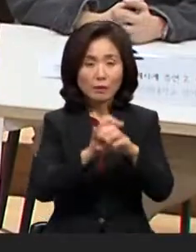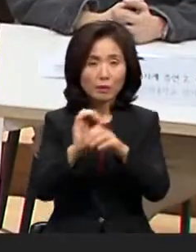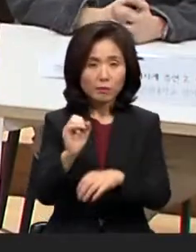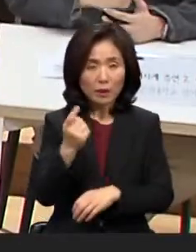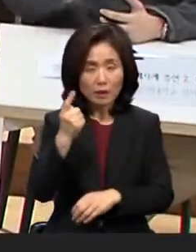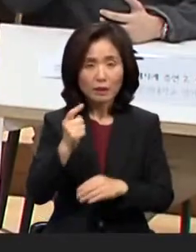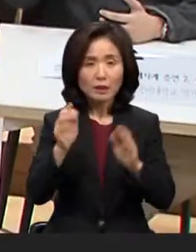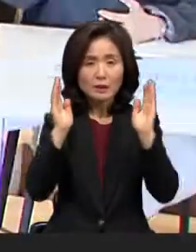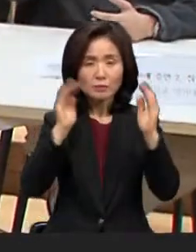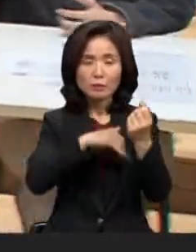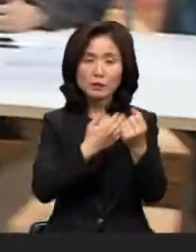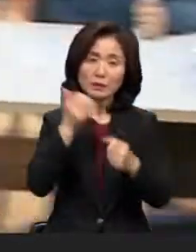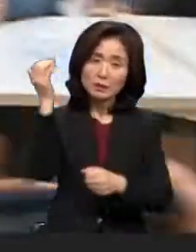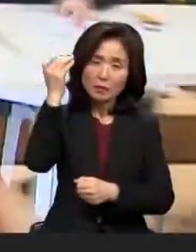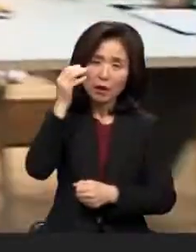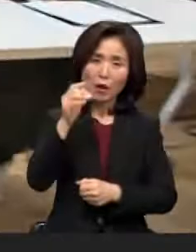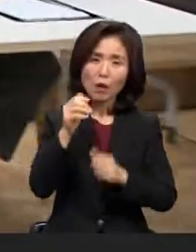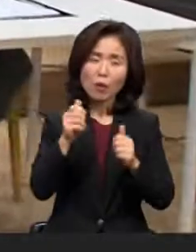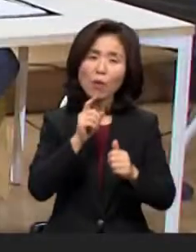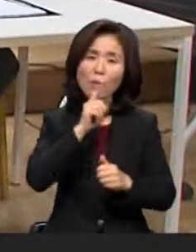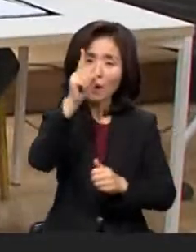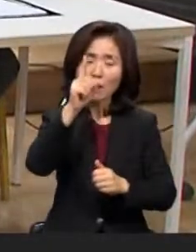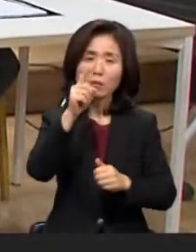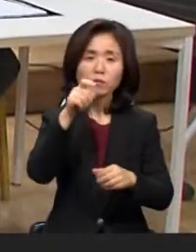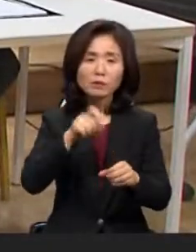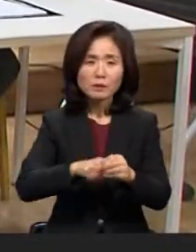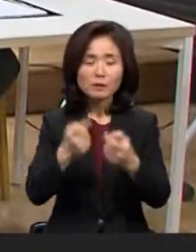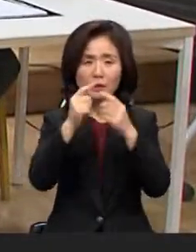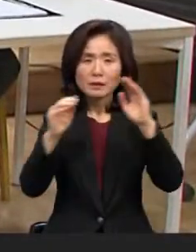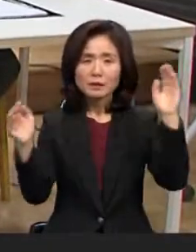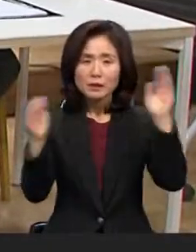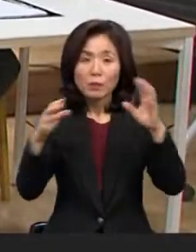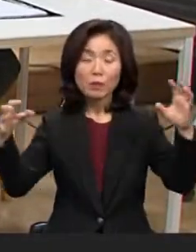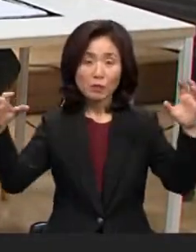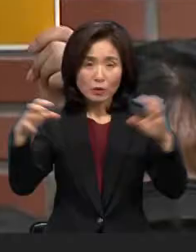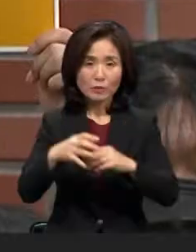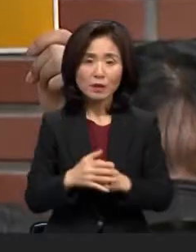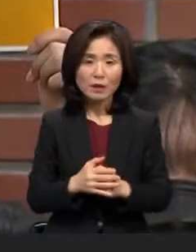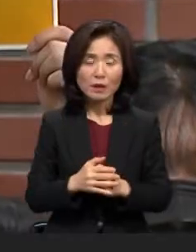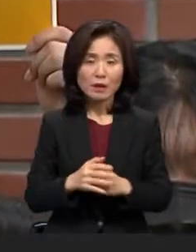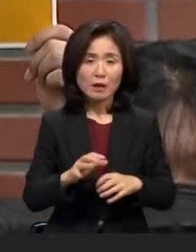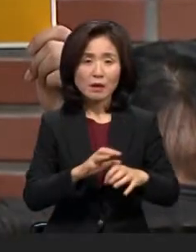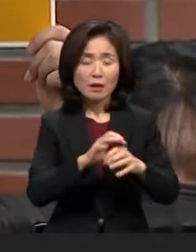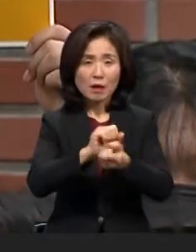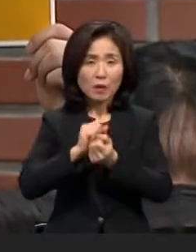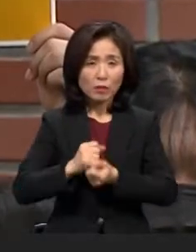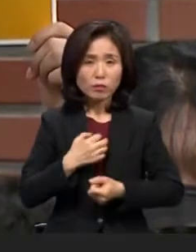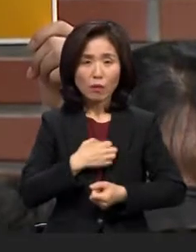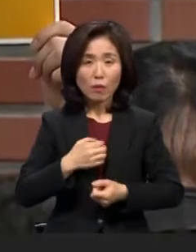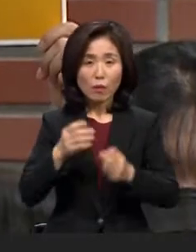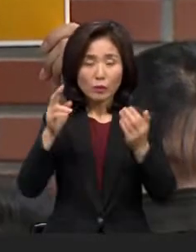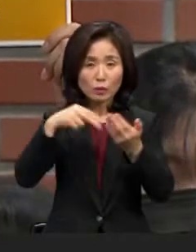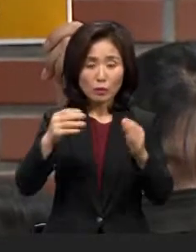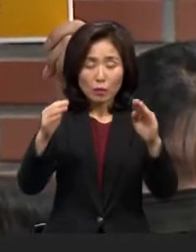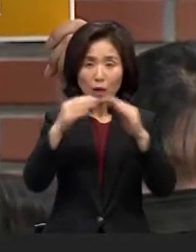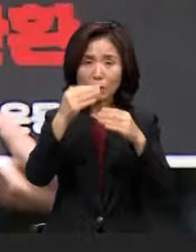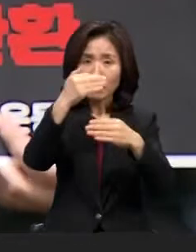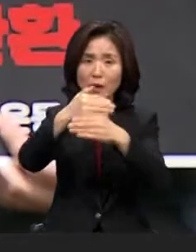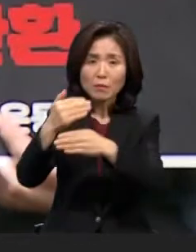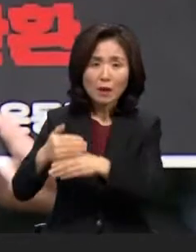코로나19로 인한 학습권 침해를 고발하기 위해 대학생들이 모였습니다. 감염 우려로 도서관이 문을 닫는가